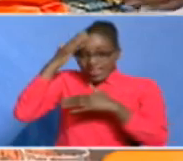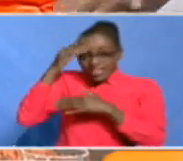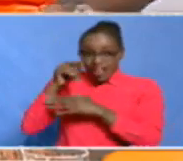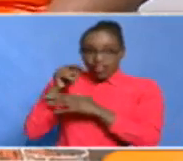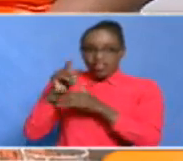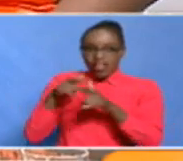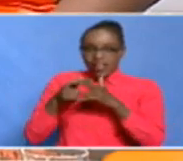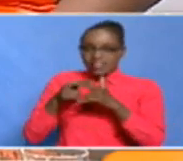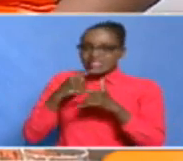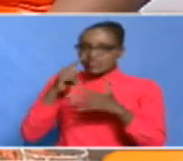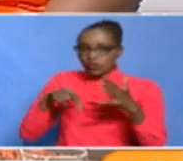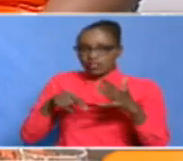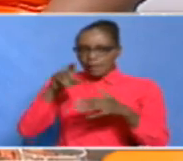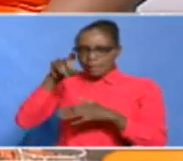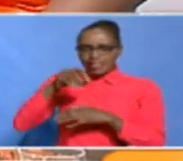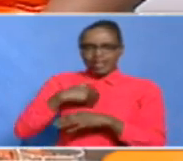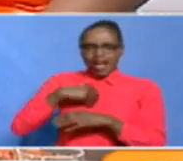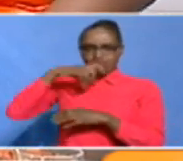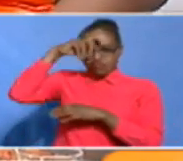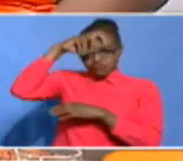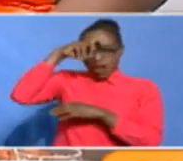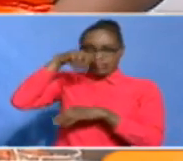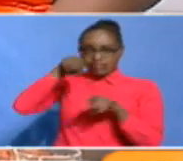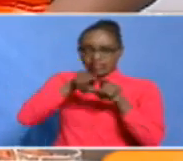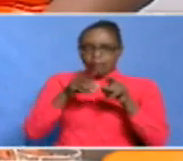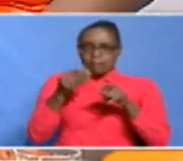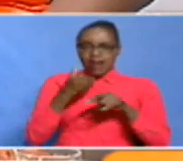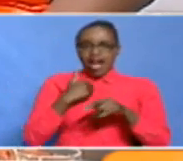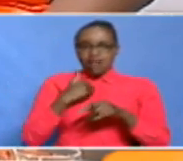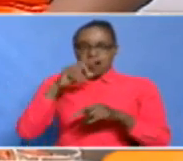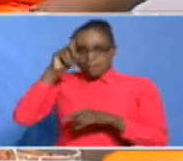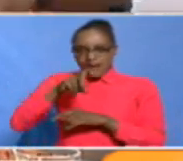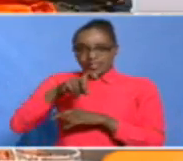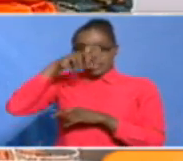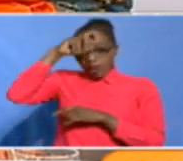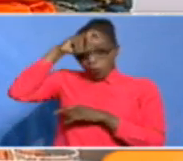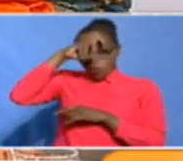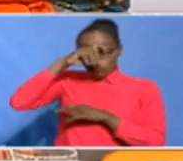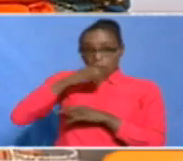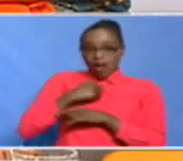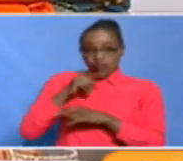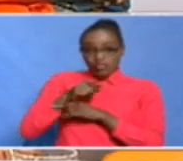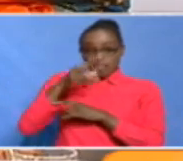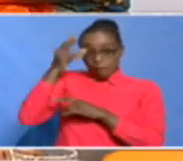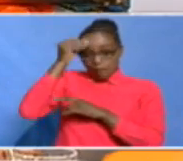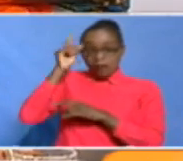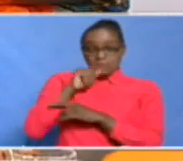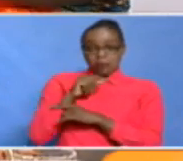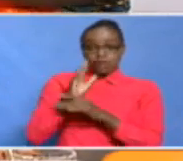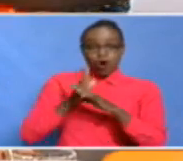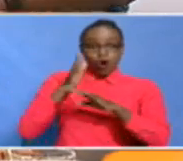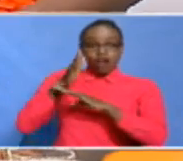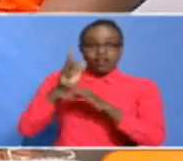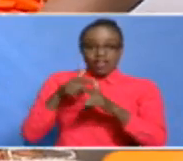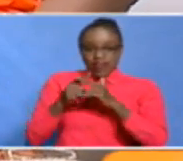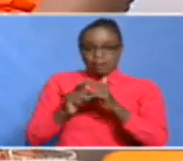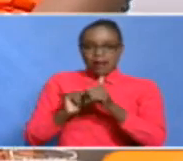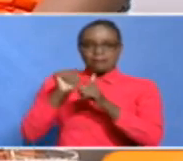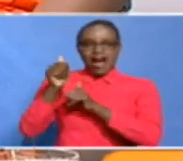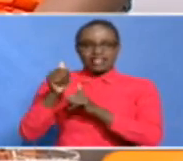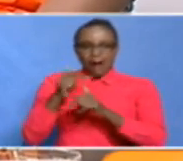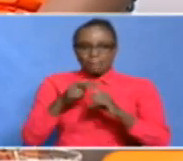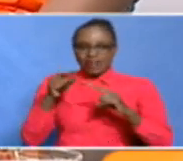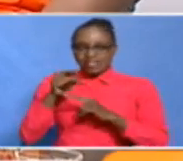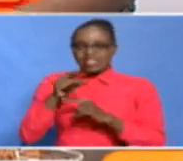Msafwari akasema lazima awe na hekima, hata kama amesoma, hata kama ana pesa nyingi, lazima awe na hekima ya kuwa ndio huyu nimesoma kumpita na uwezo kumpita, lakini